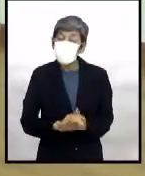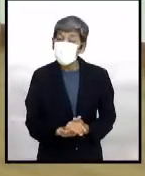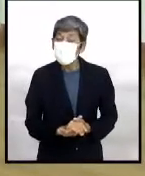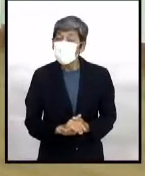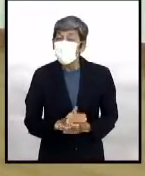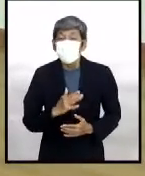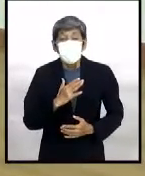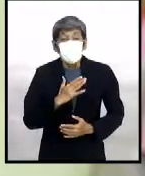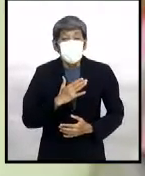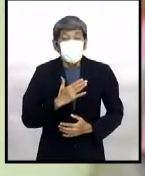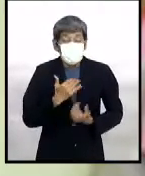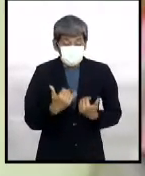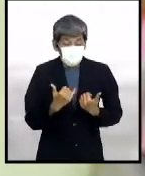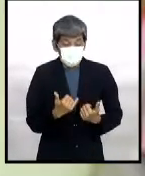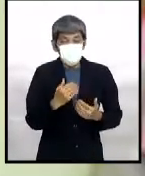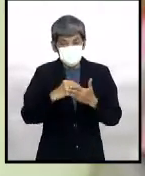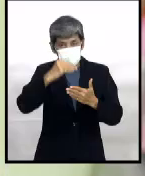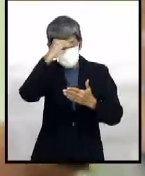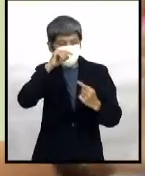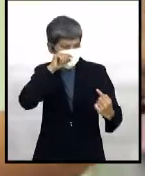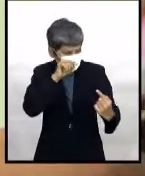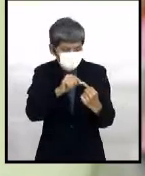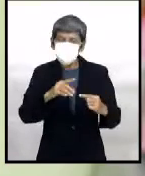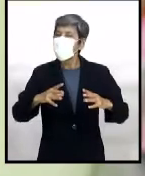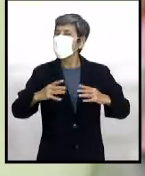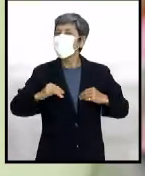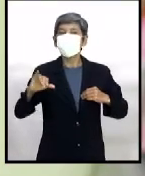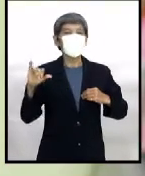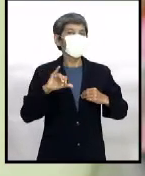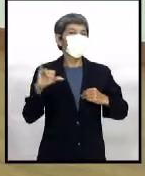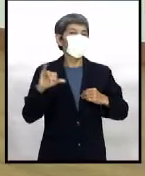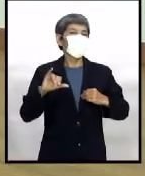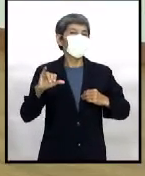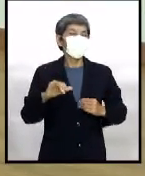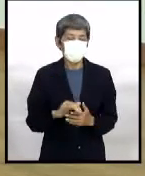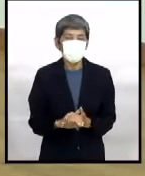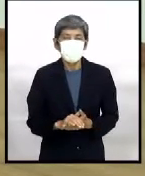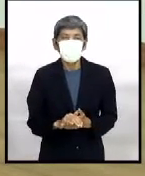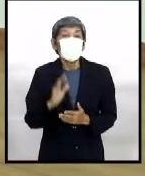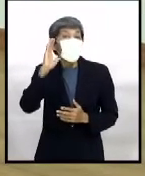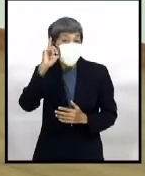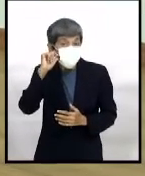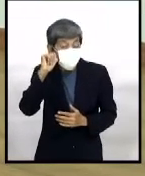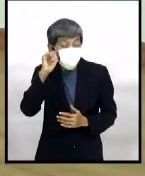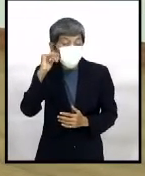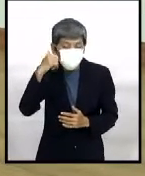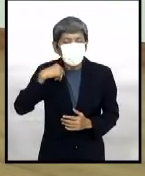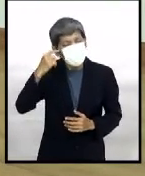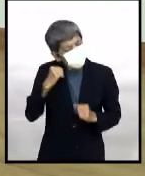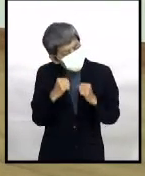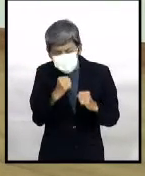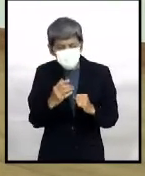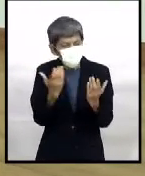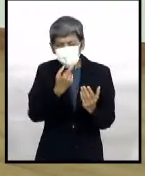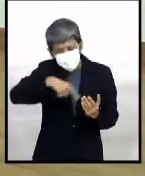าเรายังไม่ยอมรับว่ามันมีการศึกษาที่เหมาะกับเด็กอีกหลายทางเราแม้กระทั่งพ่อแม่เองก็ยังพยาย